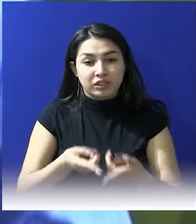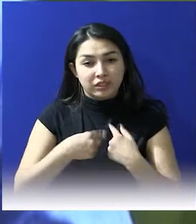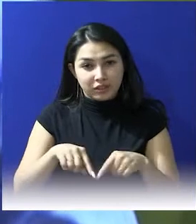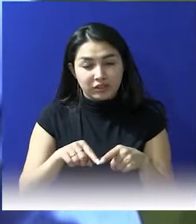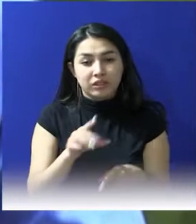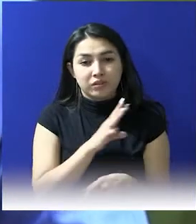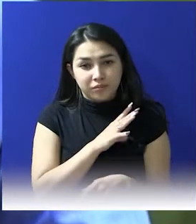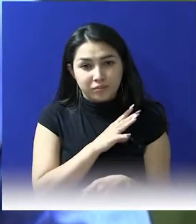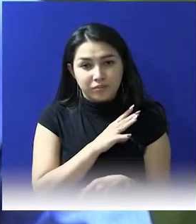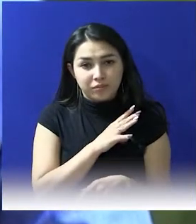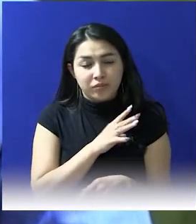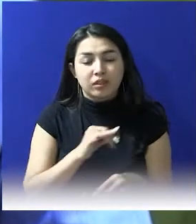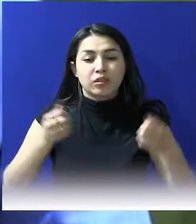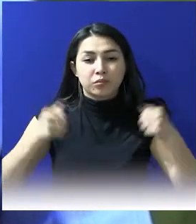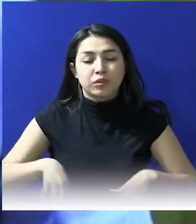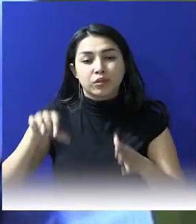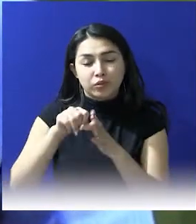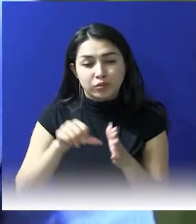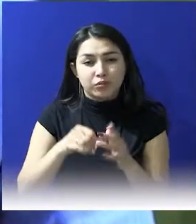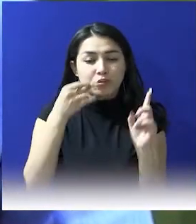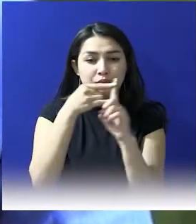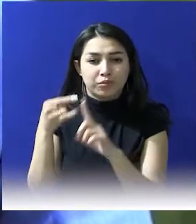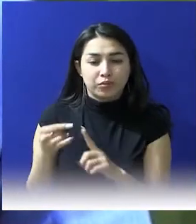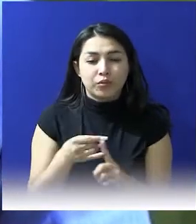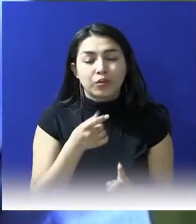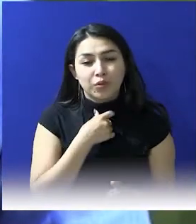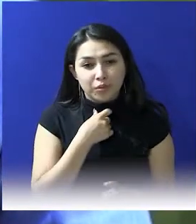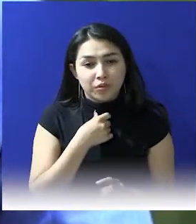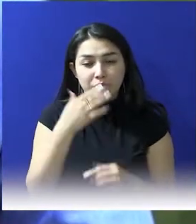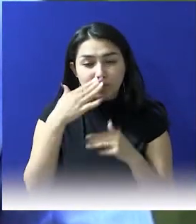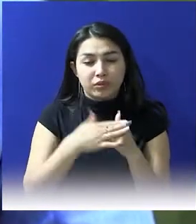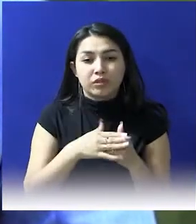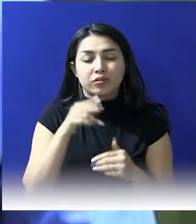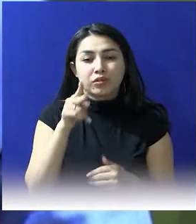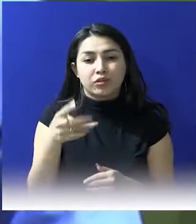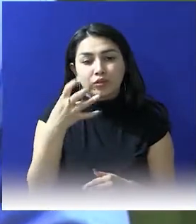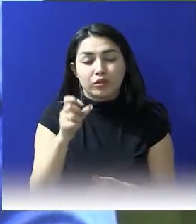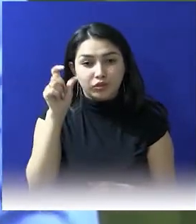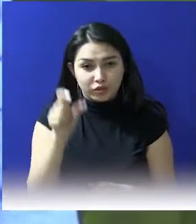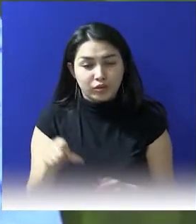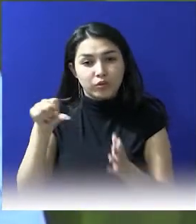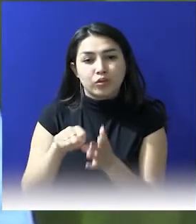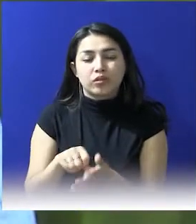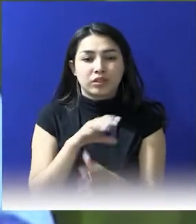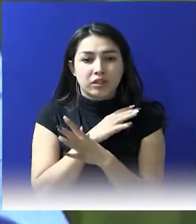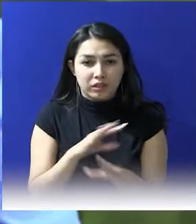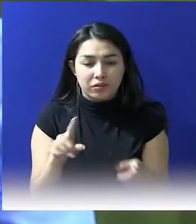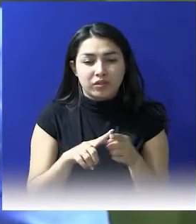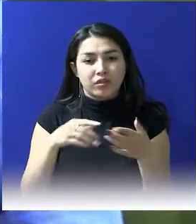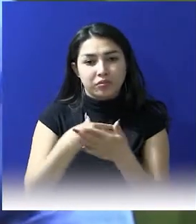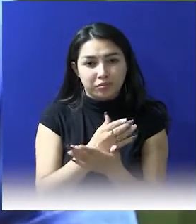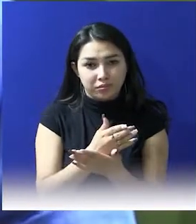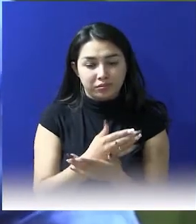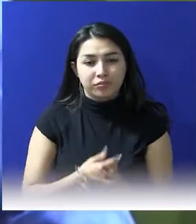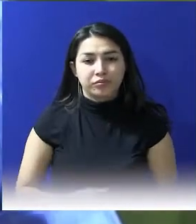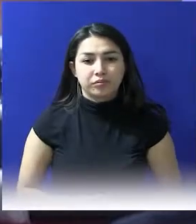членов партии прошли авторизацию и приняли участие в онлайн-голосовании. Более 2400 человек не участвовали в этой